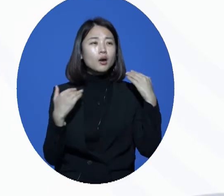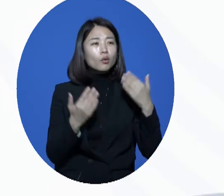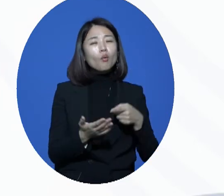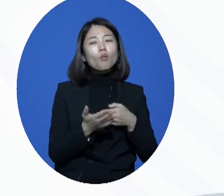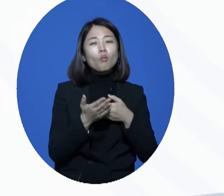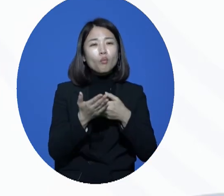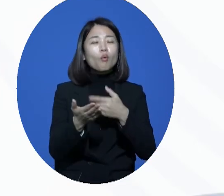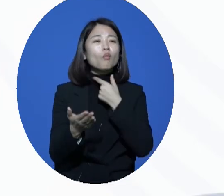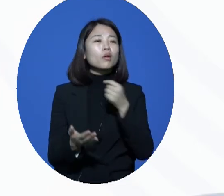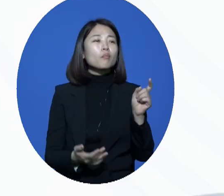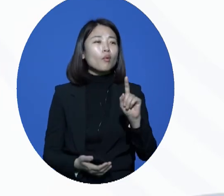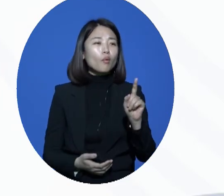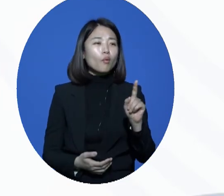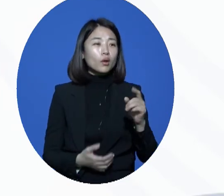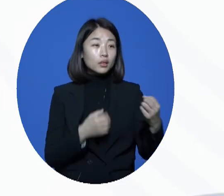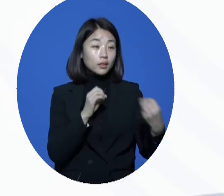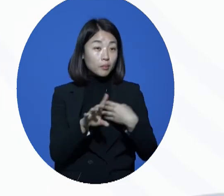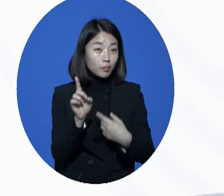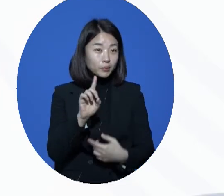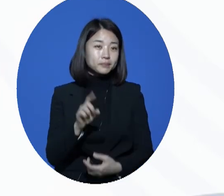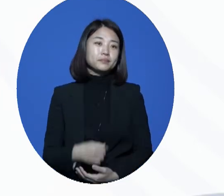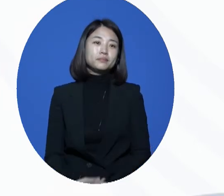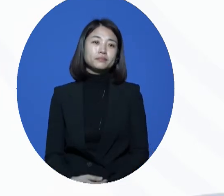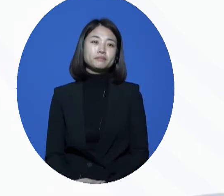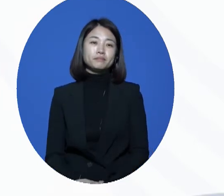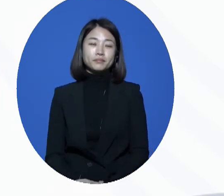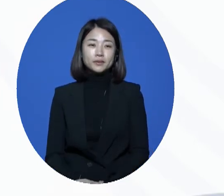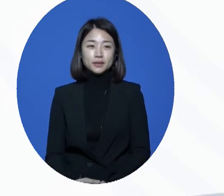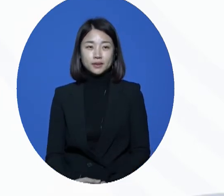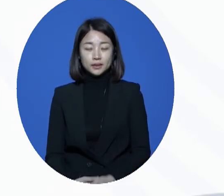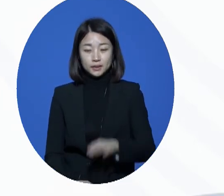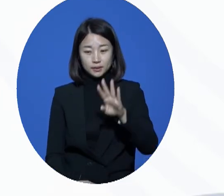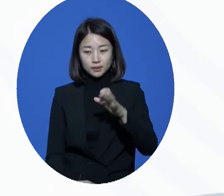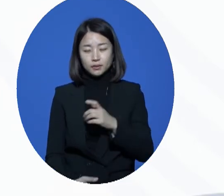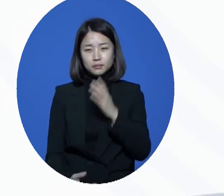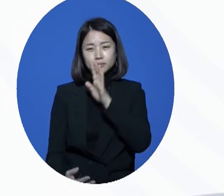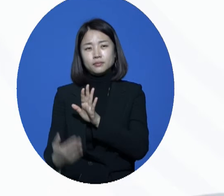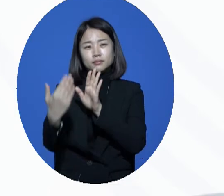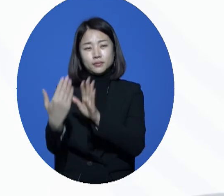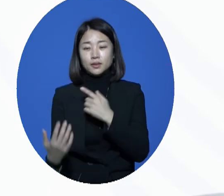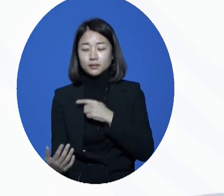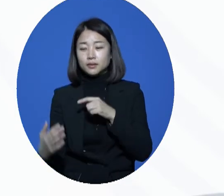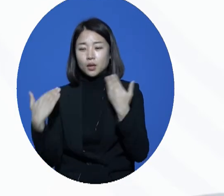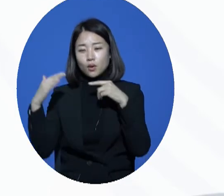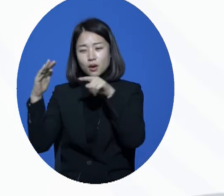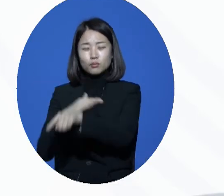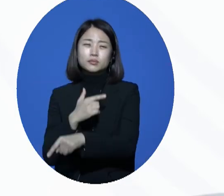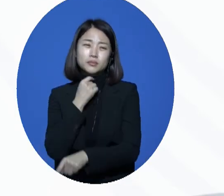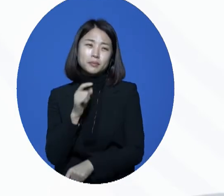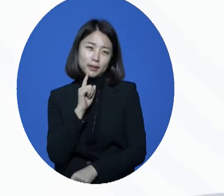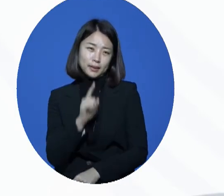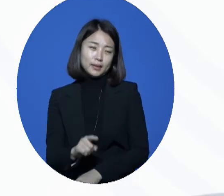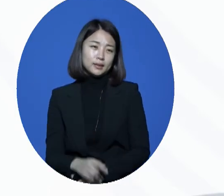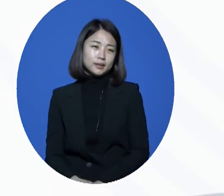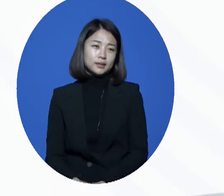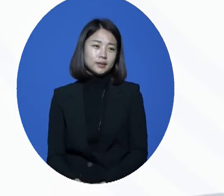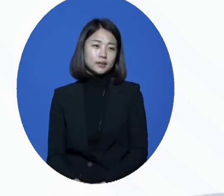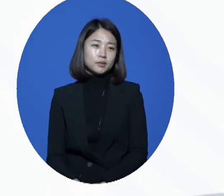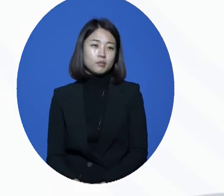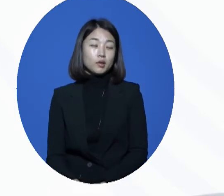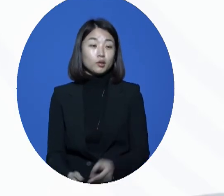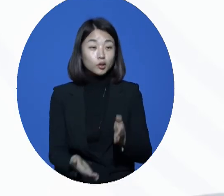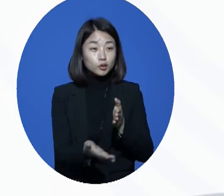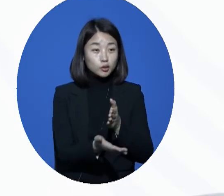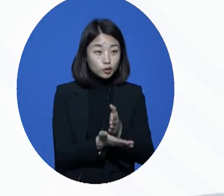싶은 대안이 무엇인지를 묻는 질문에는 45%가 대면 수업을 원한다라고 답변을 하셨고요. 전문 인력이